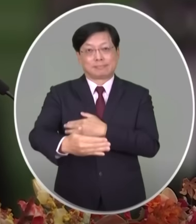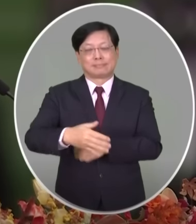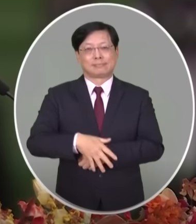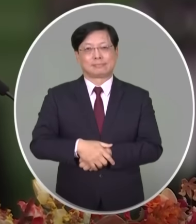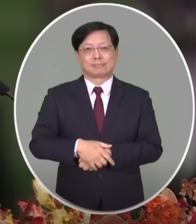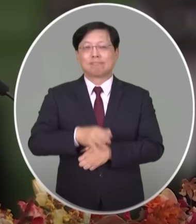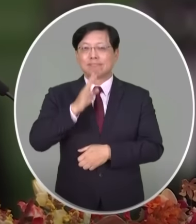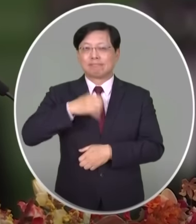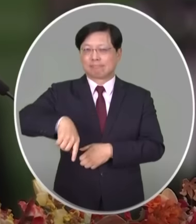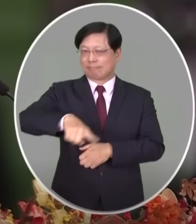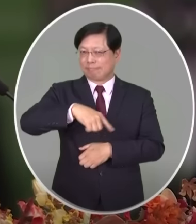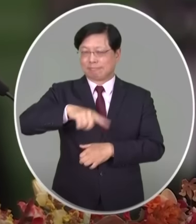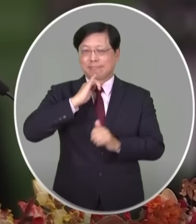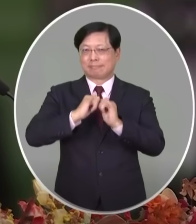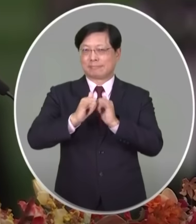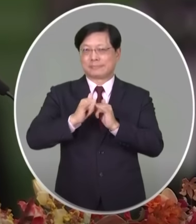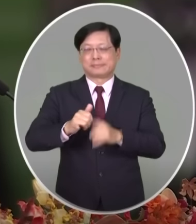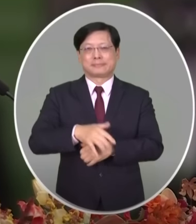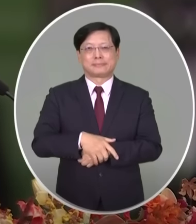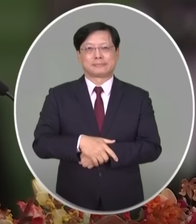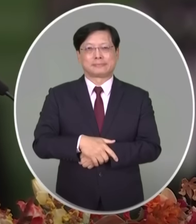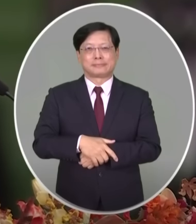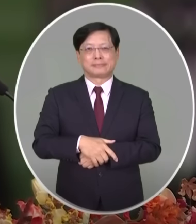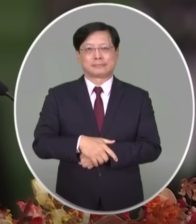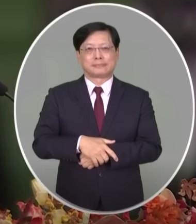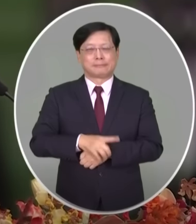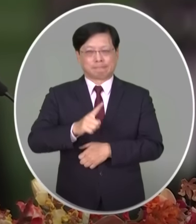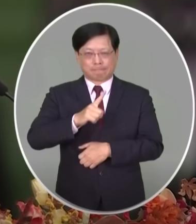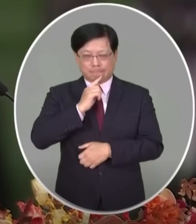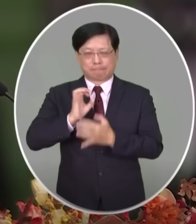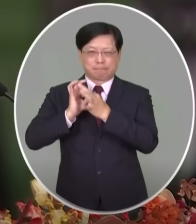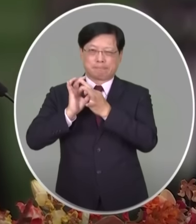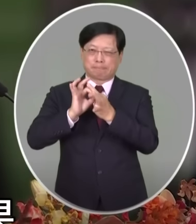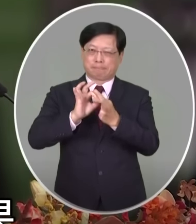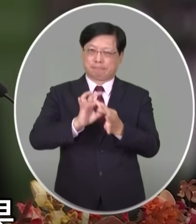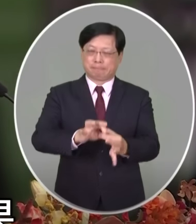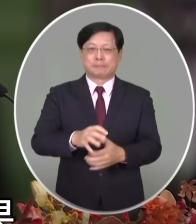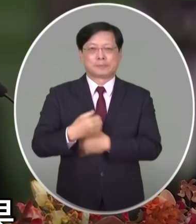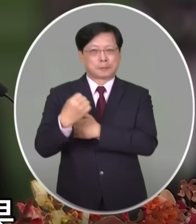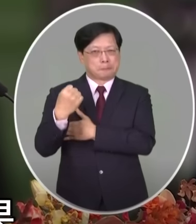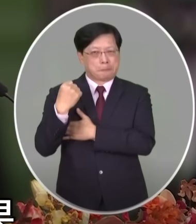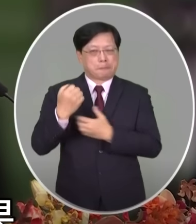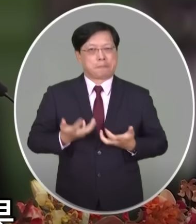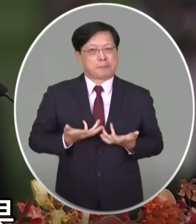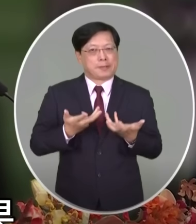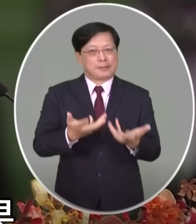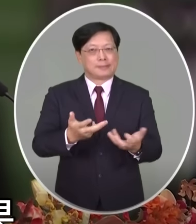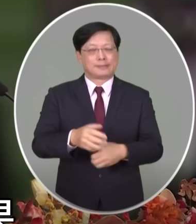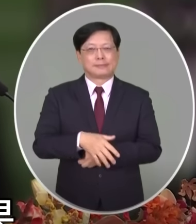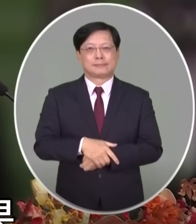这块土地上的人们前仆后继牺牲奉献